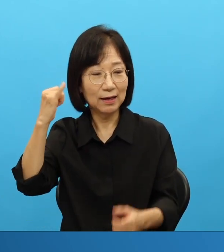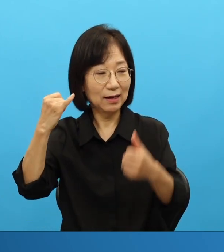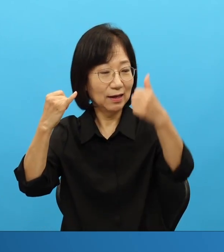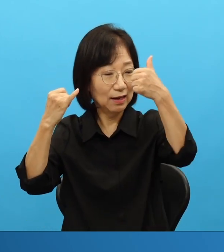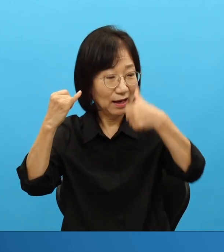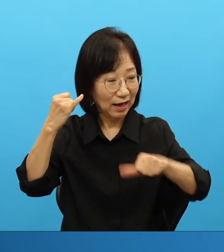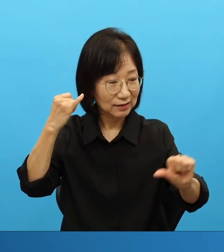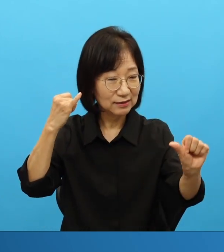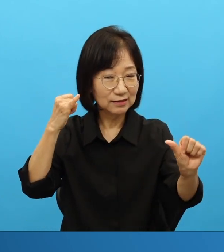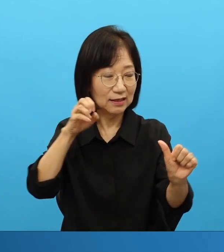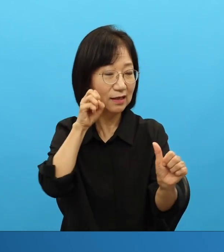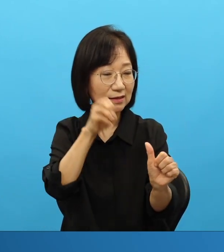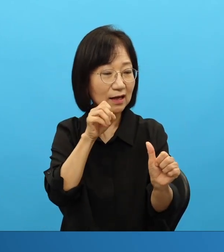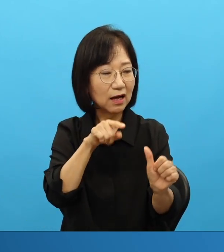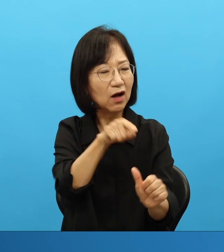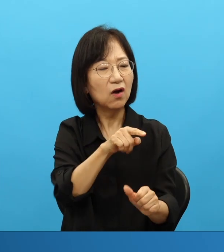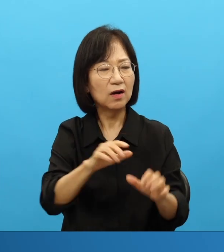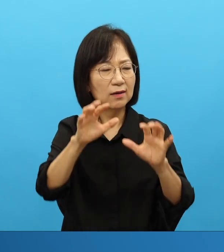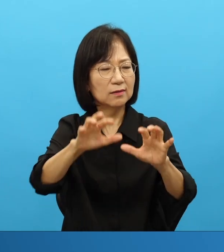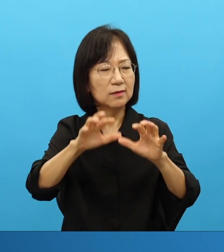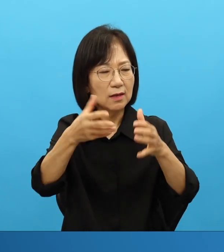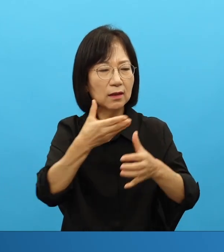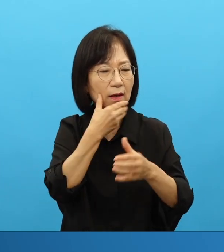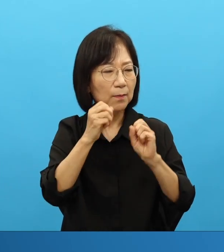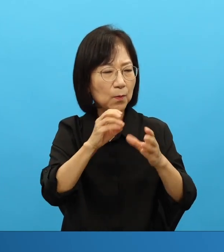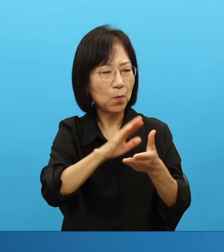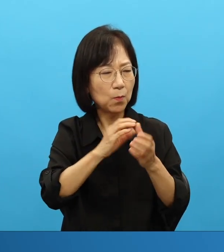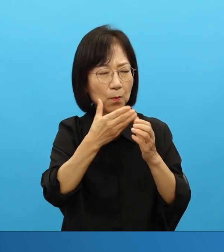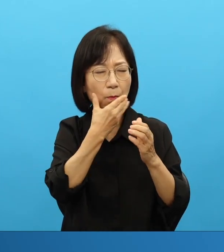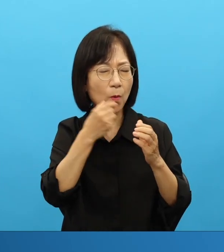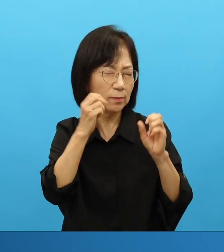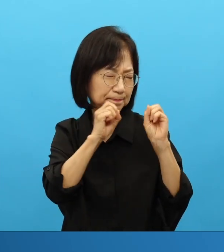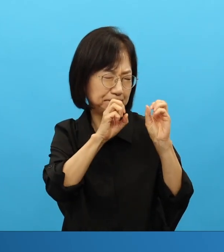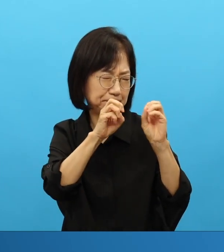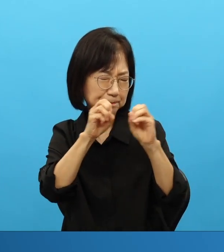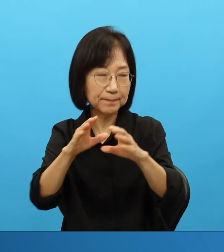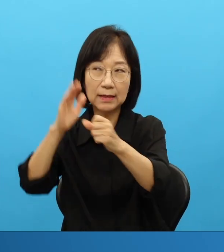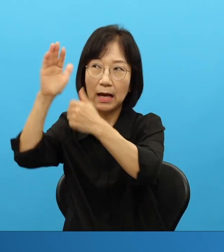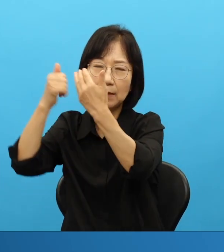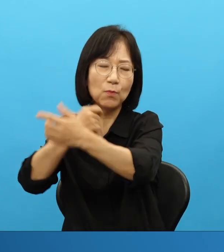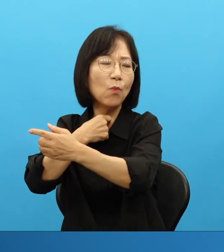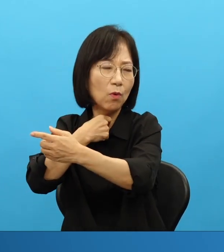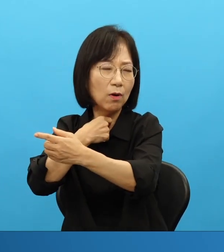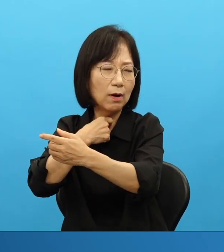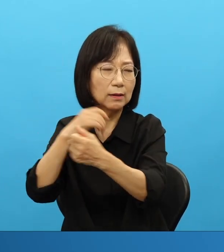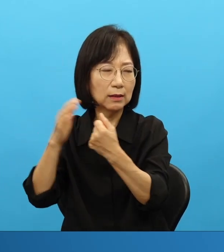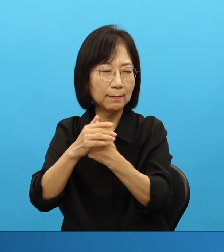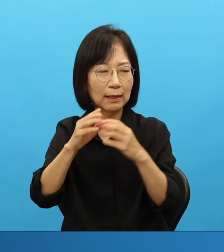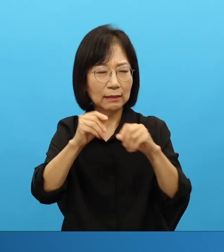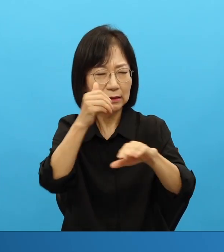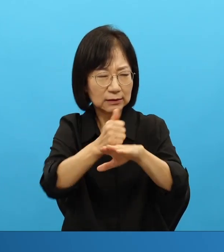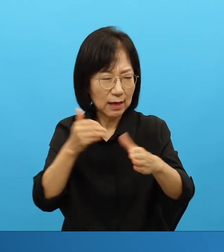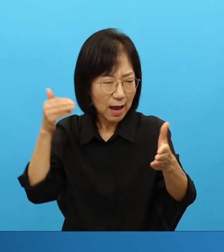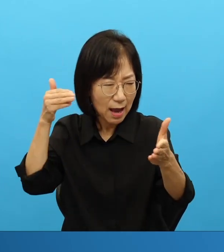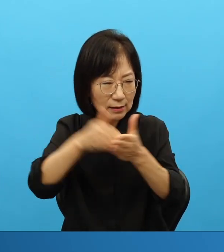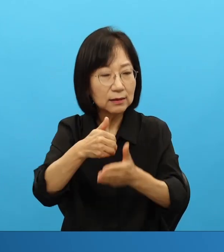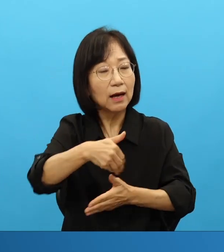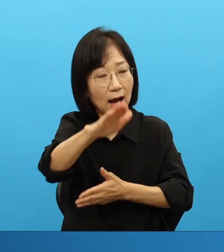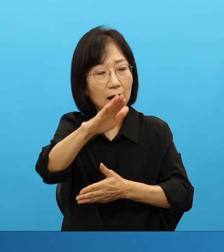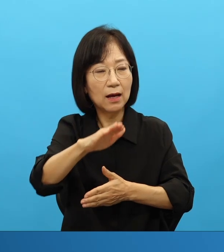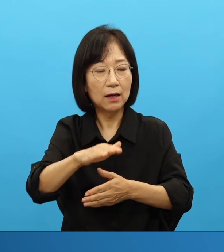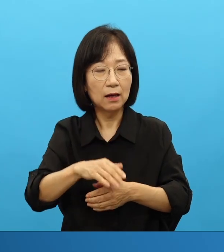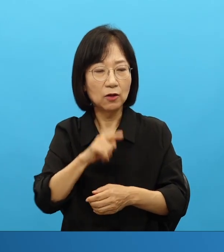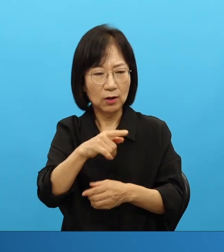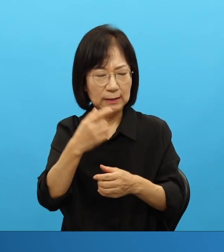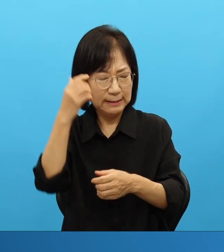하나님 뜻이야. 땅 끝까지 가야 되는 거야. There was another mother who said to her son, world evangelization is God's will. You must go to the ends of the 너는 earth. 그것만 붙잡고 사업을